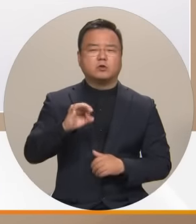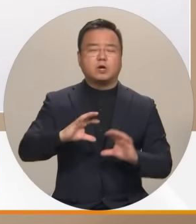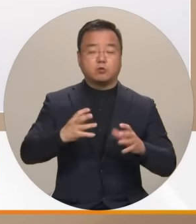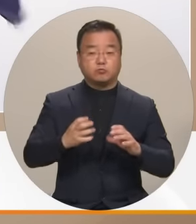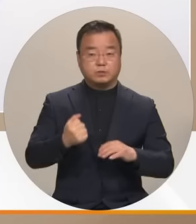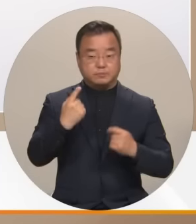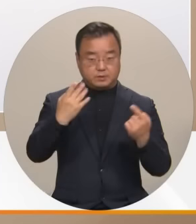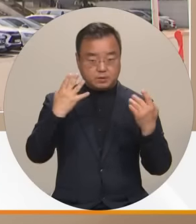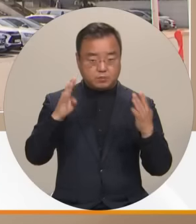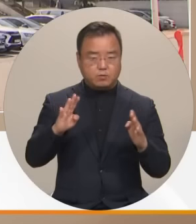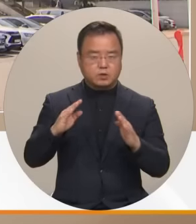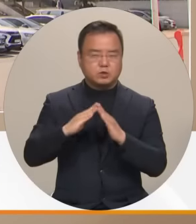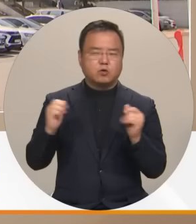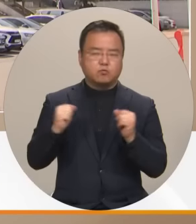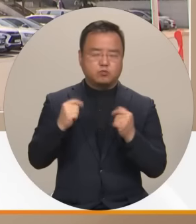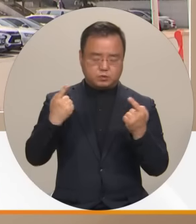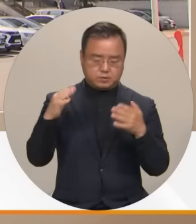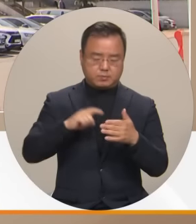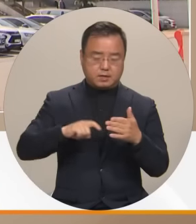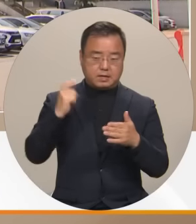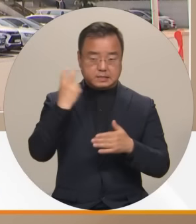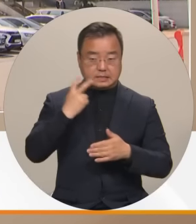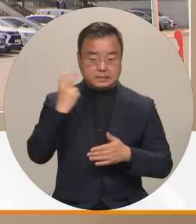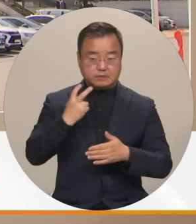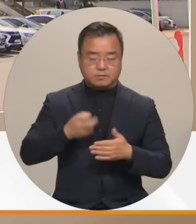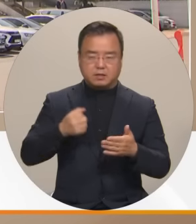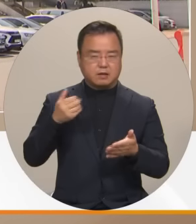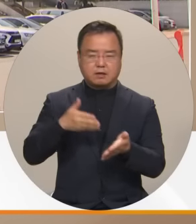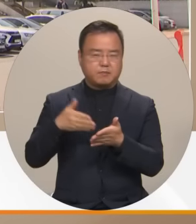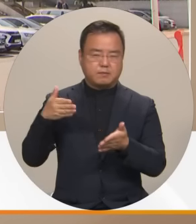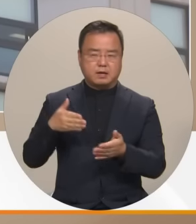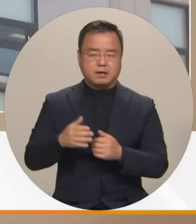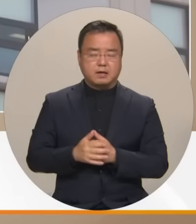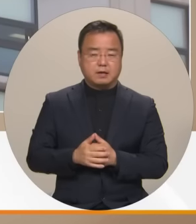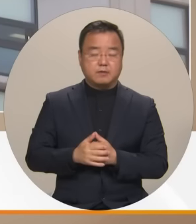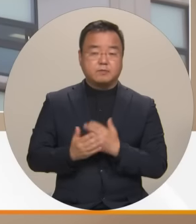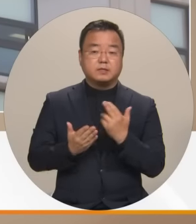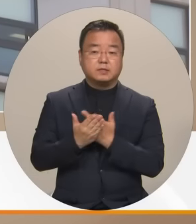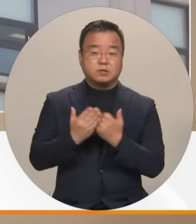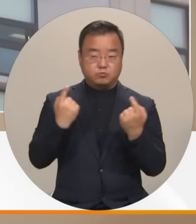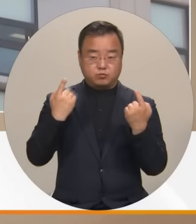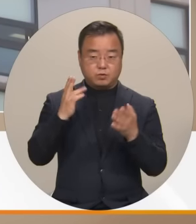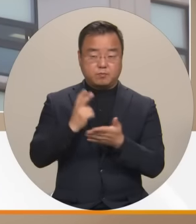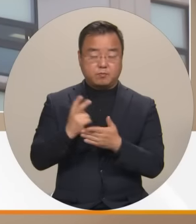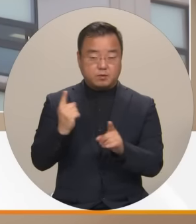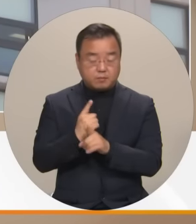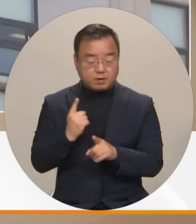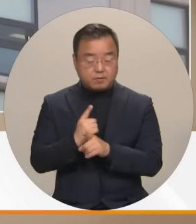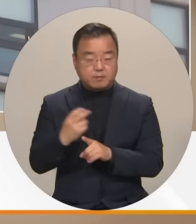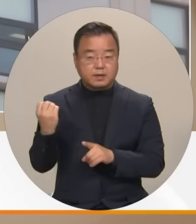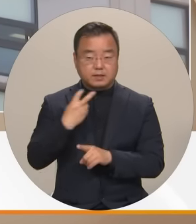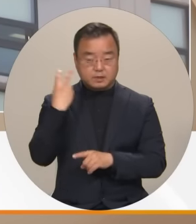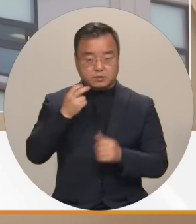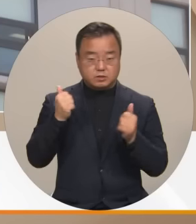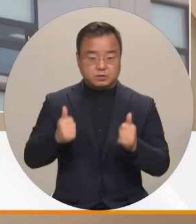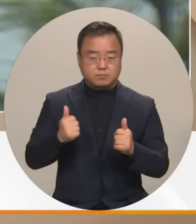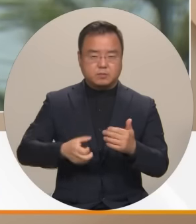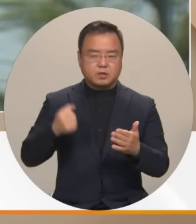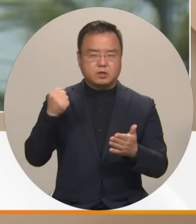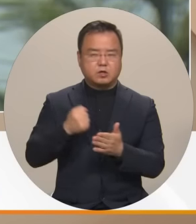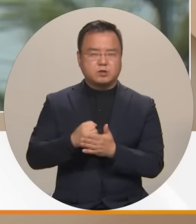기구에서 개정안이 부결됐습니다 앞서 학치 개정안이 부결됐던 제주대는 오늘 다시 시에 들어갔지만 최종